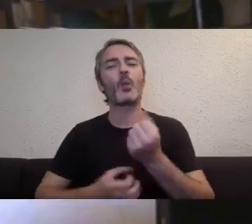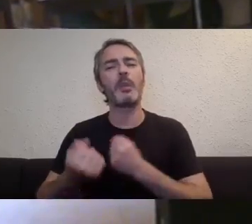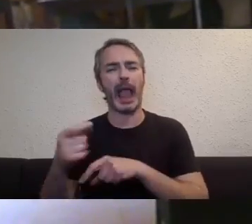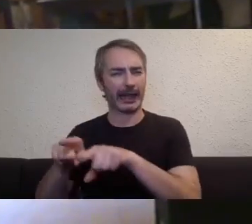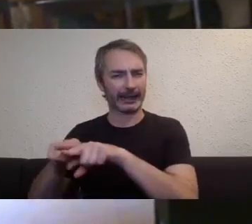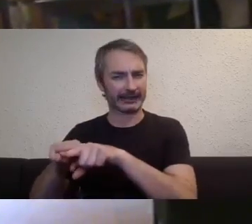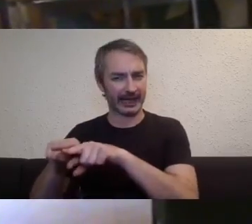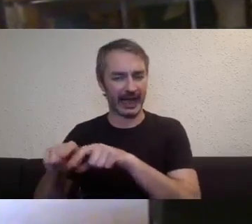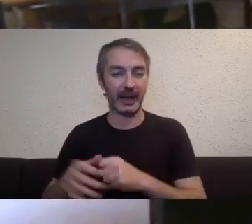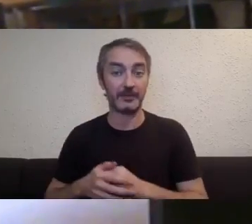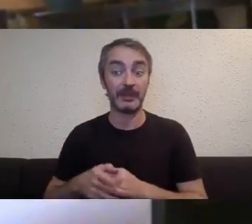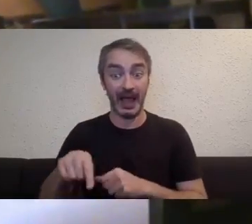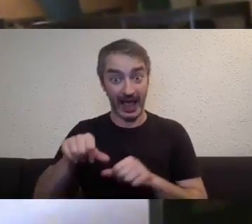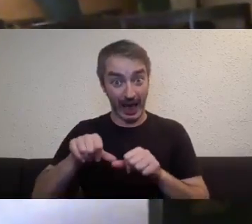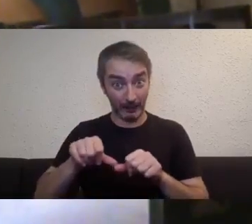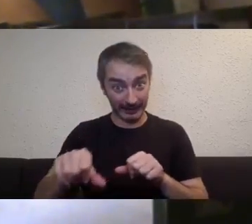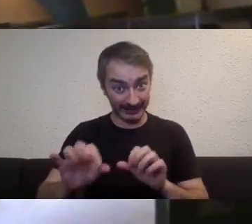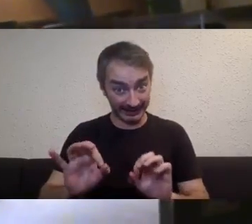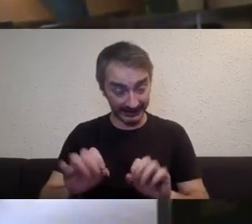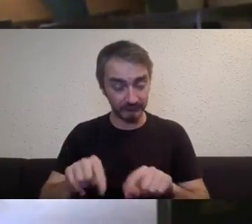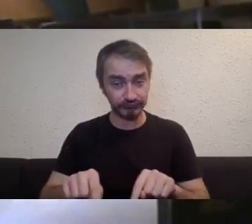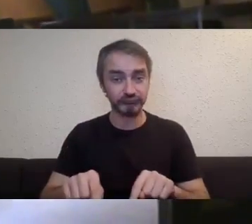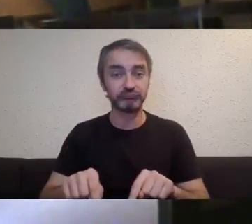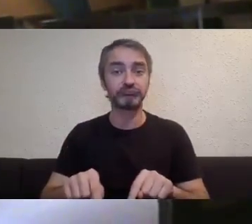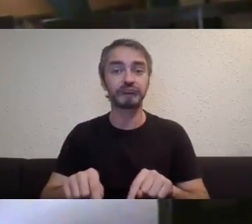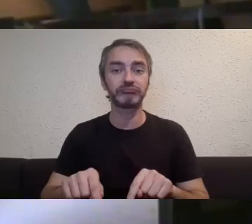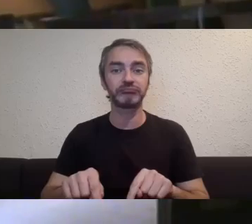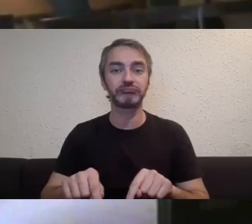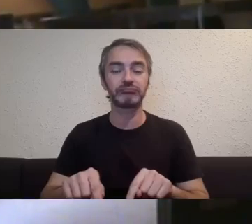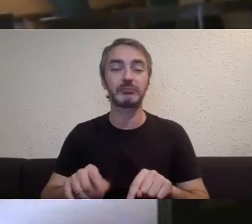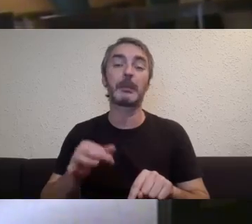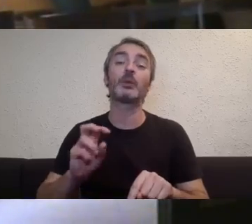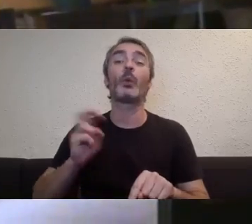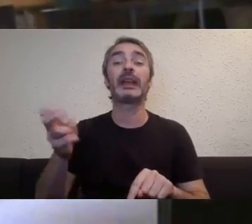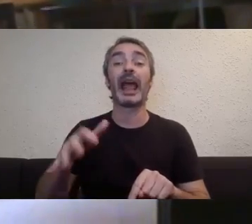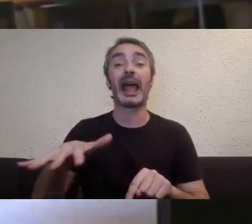tallers d'economia crítica i també. També a partir d'aquí,